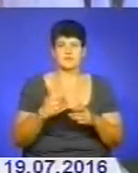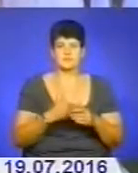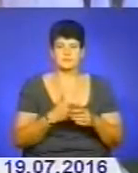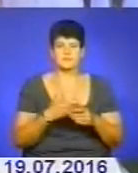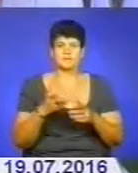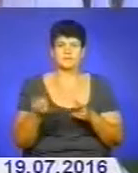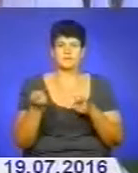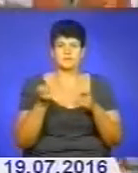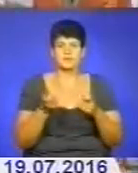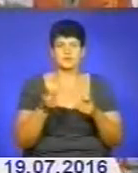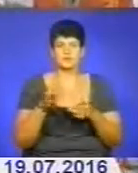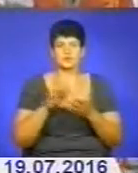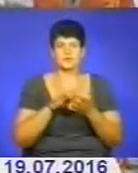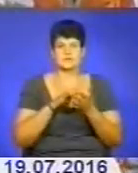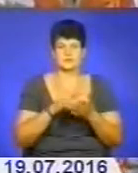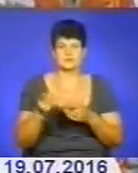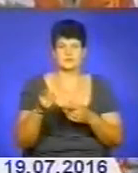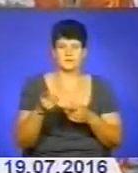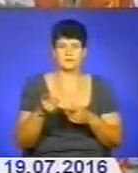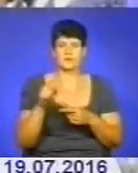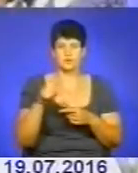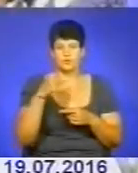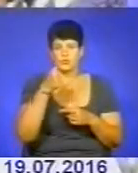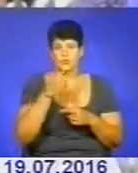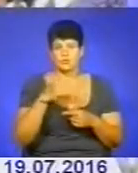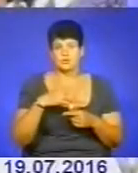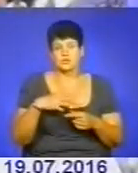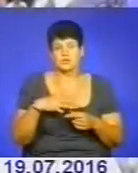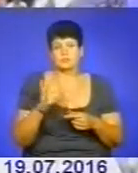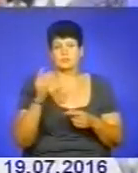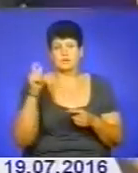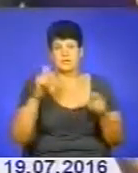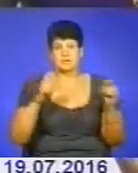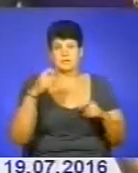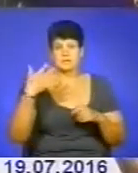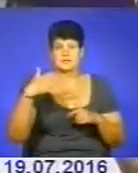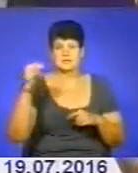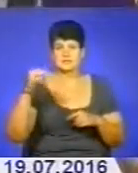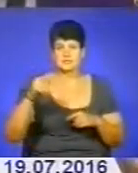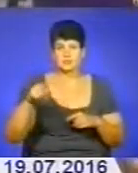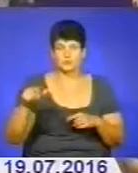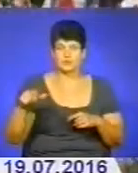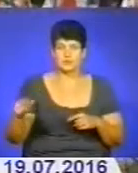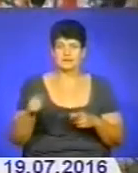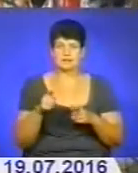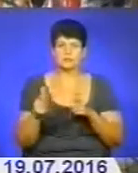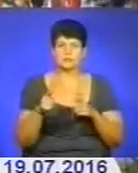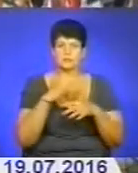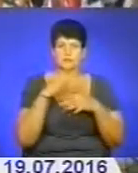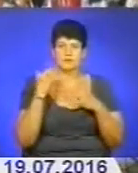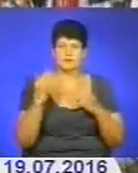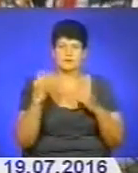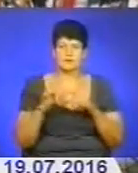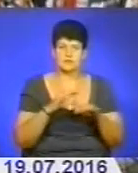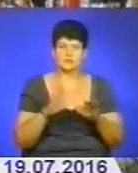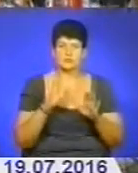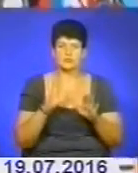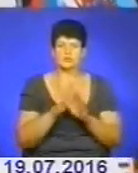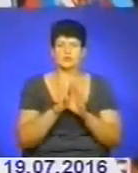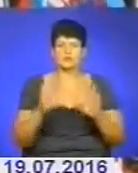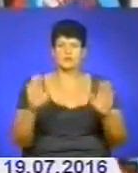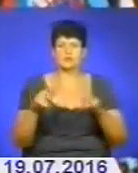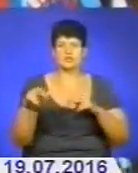як проходять підготовчі роботи у наступному сюжеті? Дзвони Лемківщини є значущою подією для етнічних лемків, а ще це